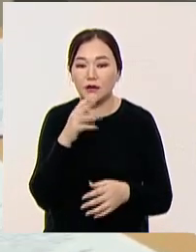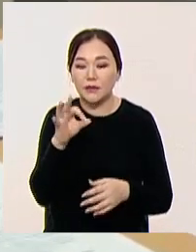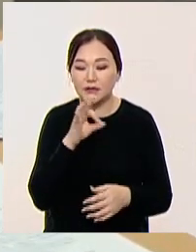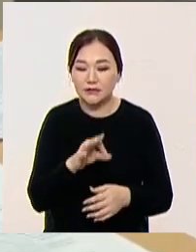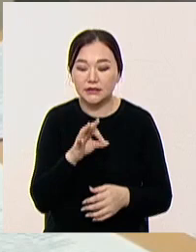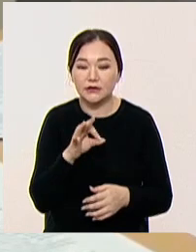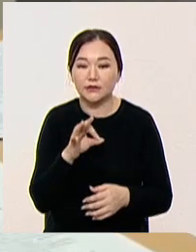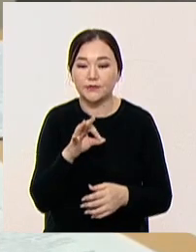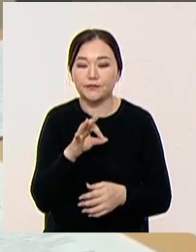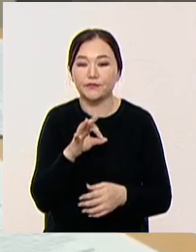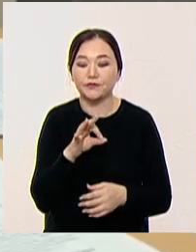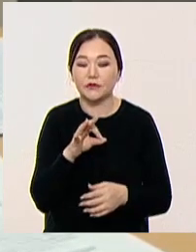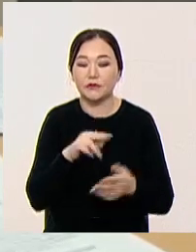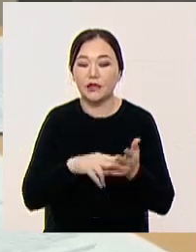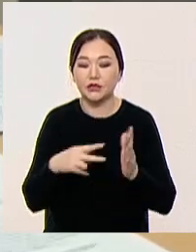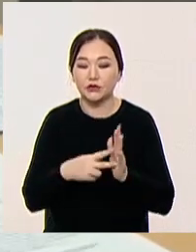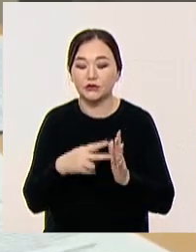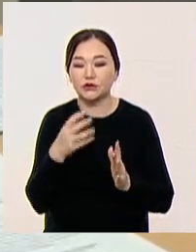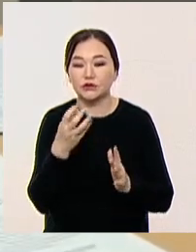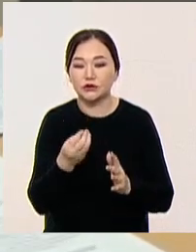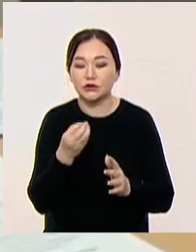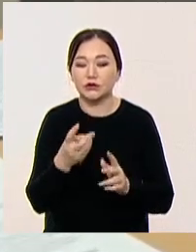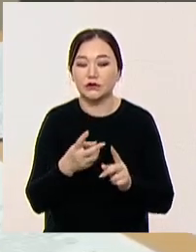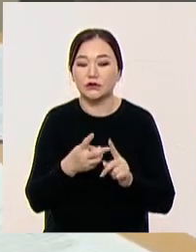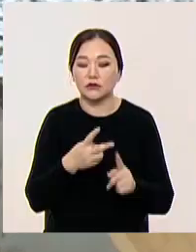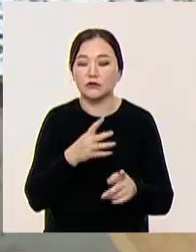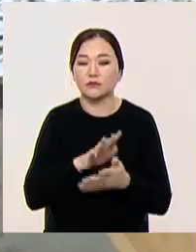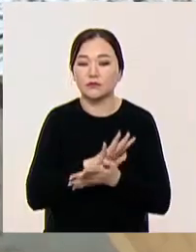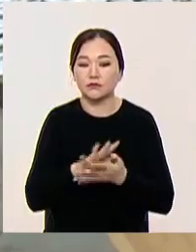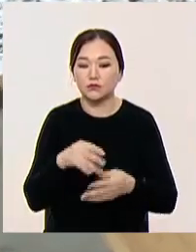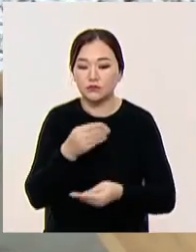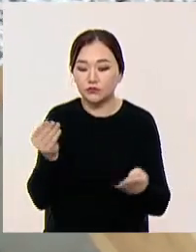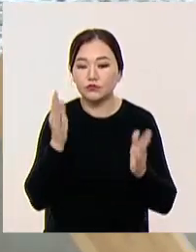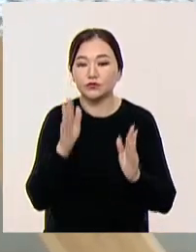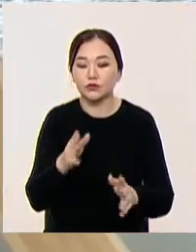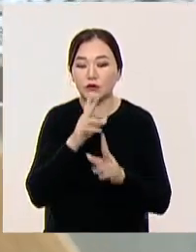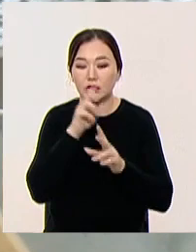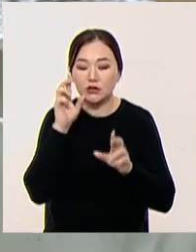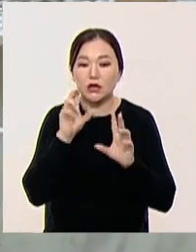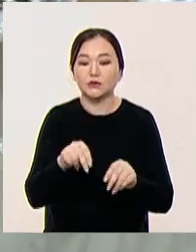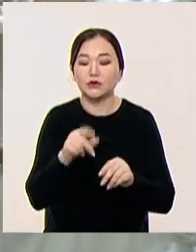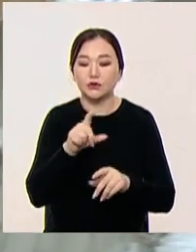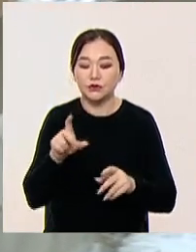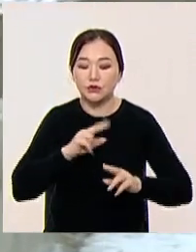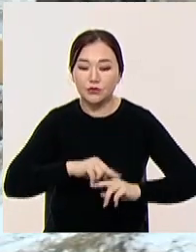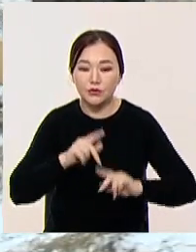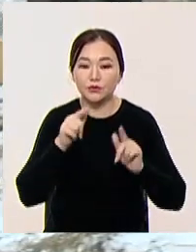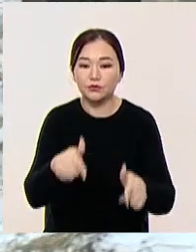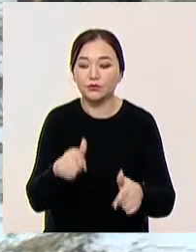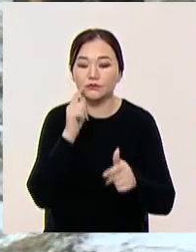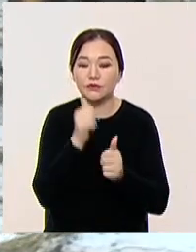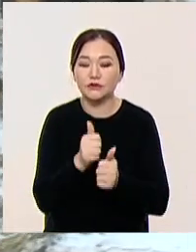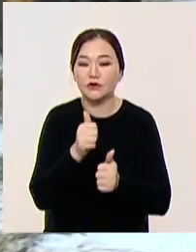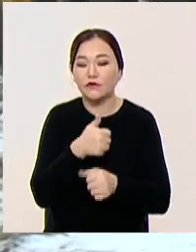92%. Планируется 100% исполнение квоты. Государство обещает переселенцам трудоустройство. В основном